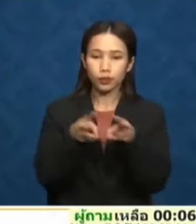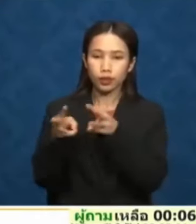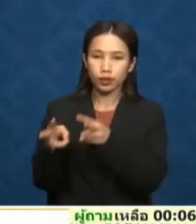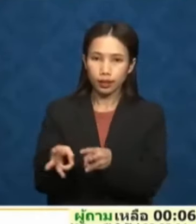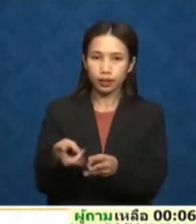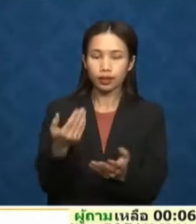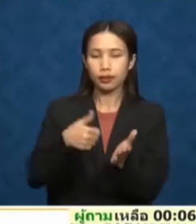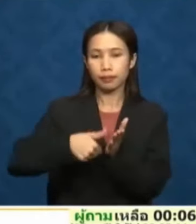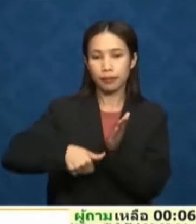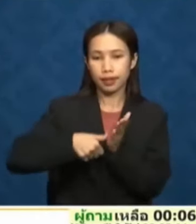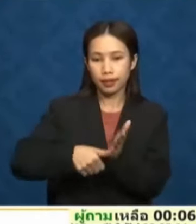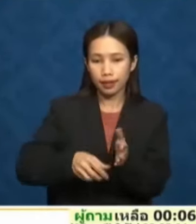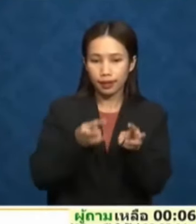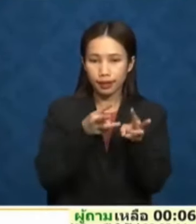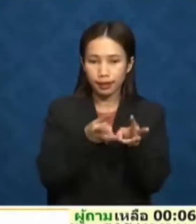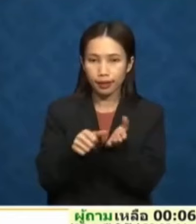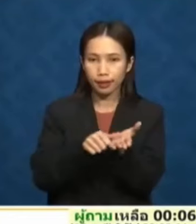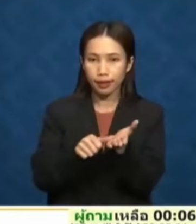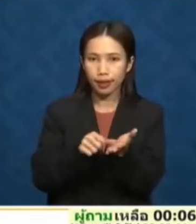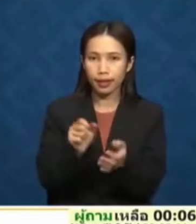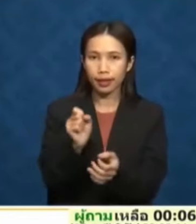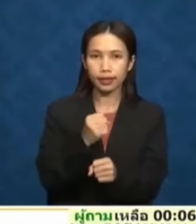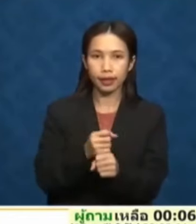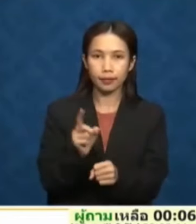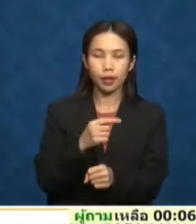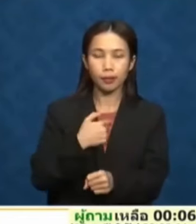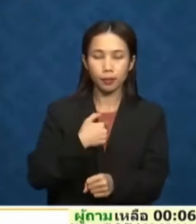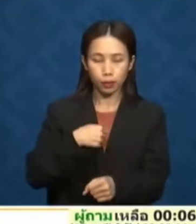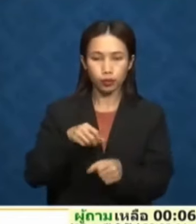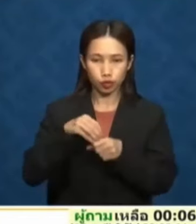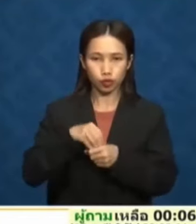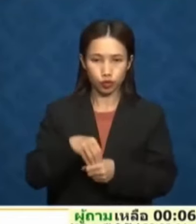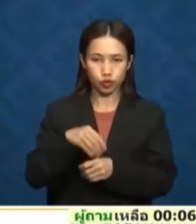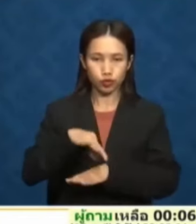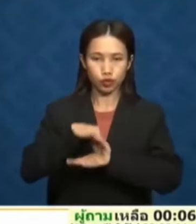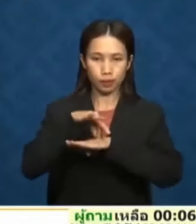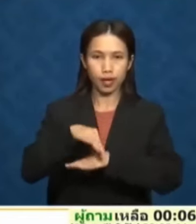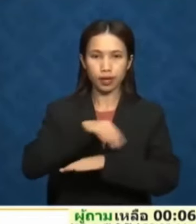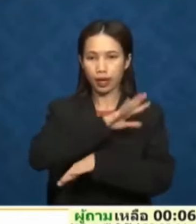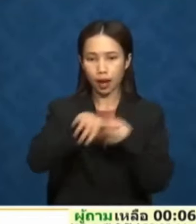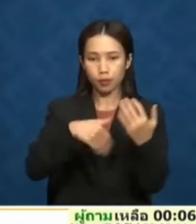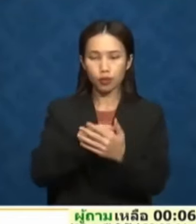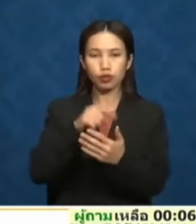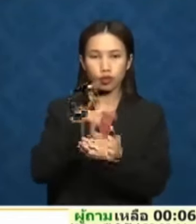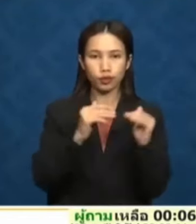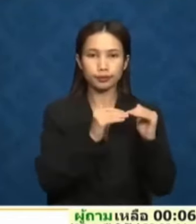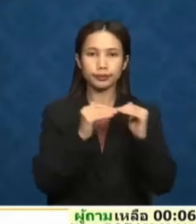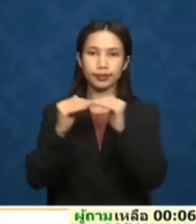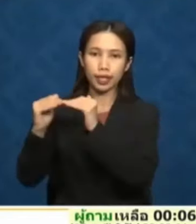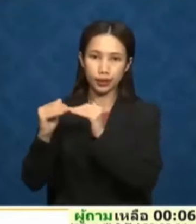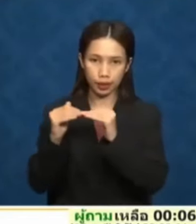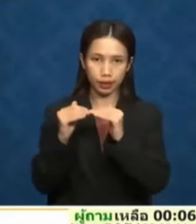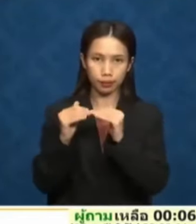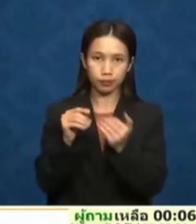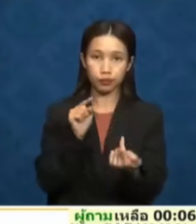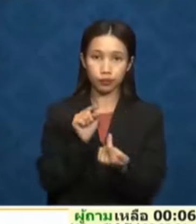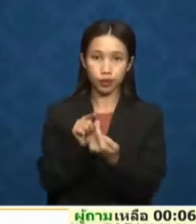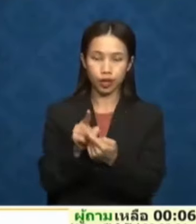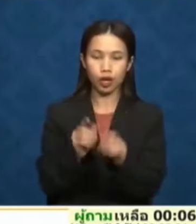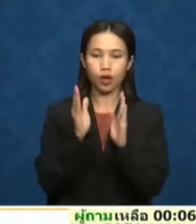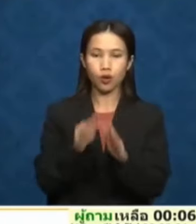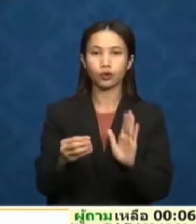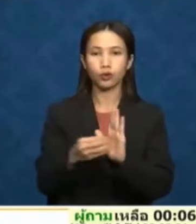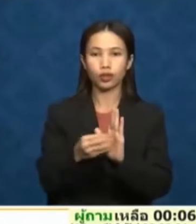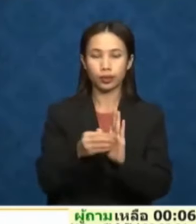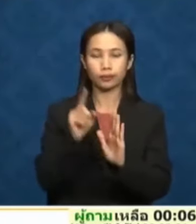ในรายละเอียดให้ผมอยู่ตรงนี้เผมให้ความมั่นใจครับว่าทุกฝ่ายต้องได้รับความเป็นธรรมโดยเฉพาะพี่น้องกทมเนี่ย